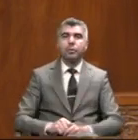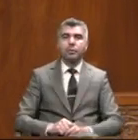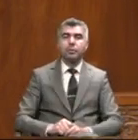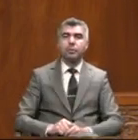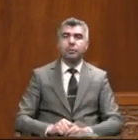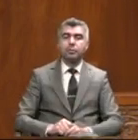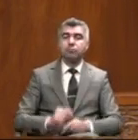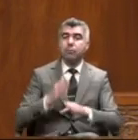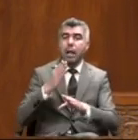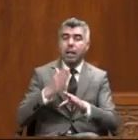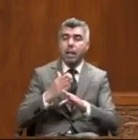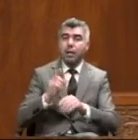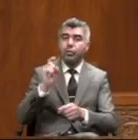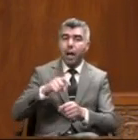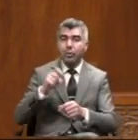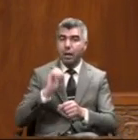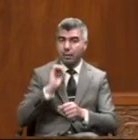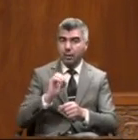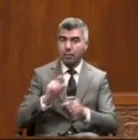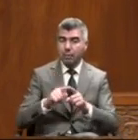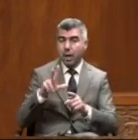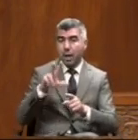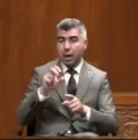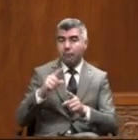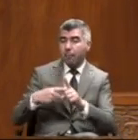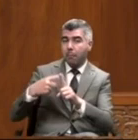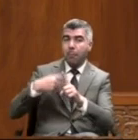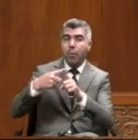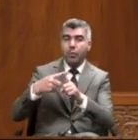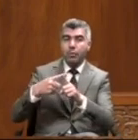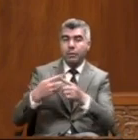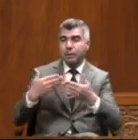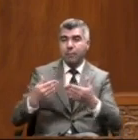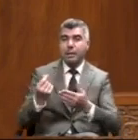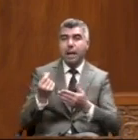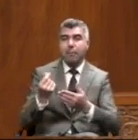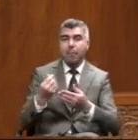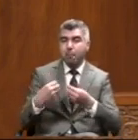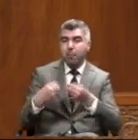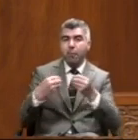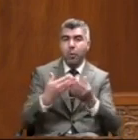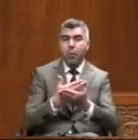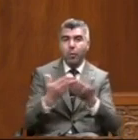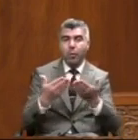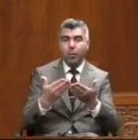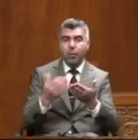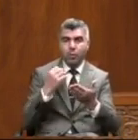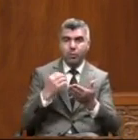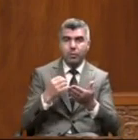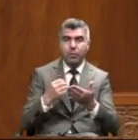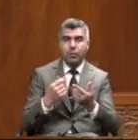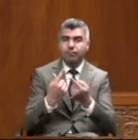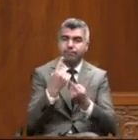اللحوم البيضاء وانتم تعرفون الارتفاعات التي سجلت في مدختلف المدخلات والتي